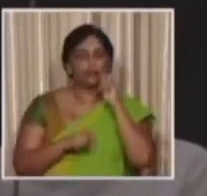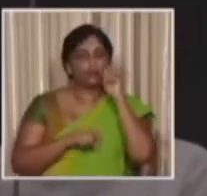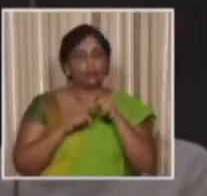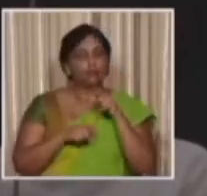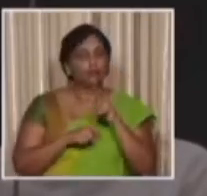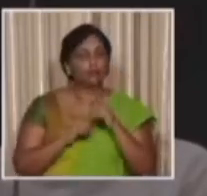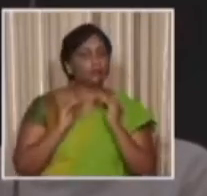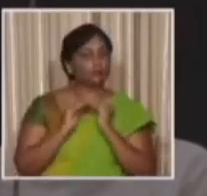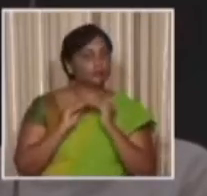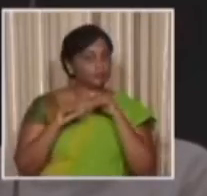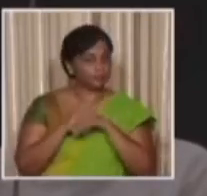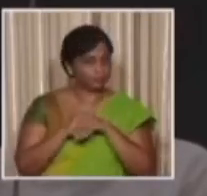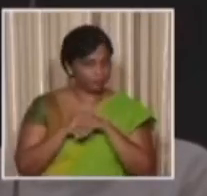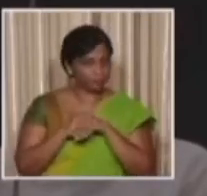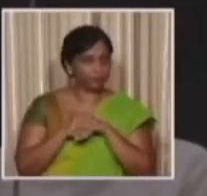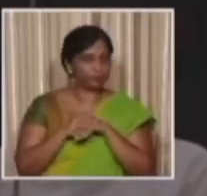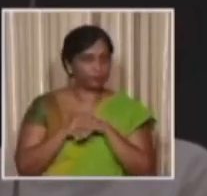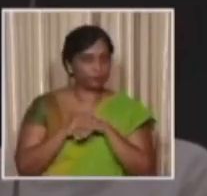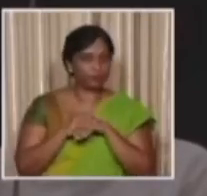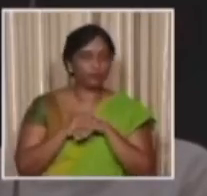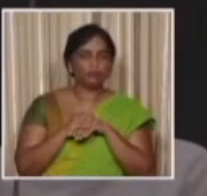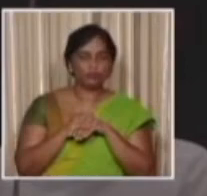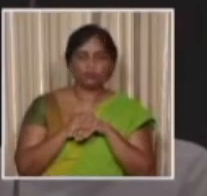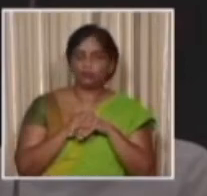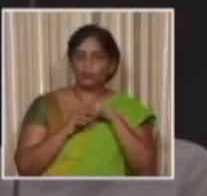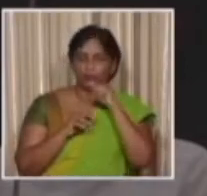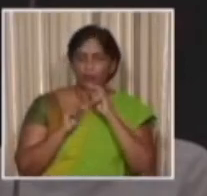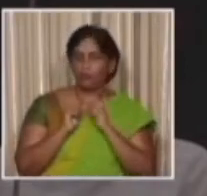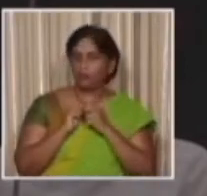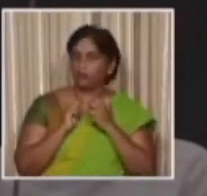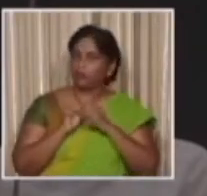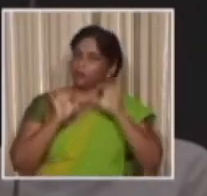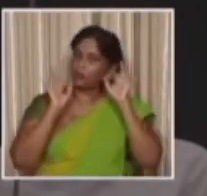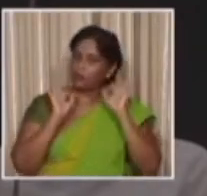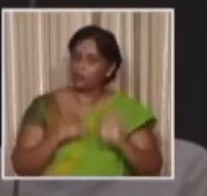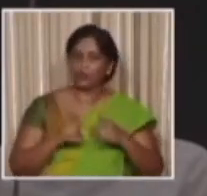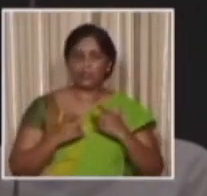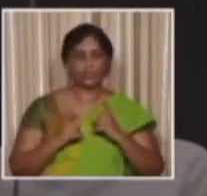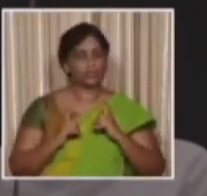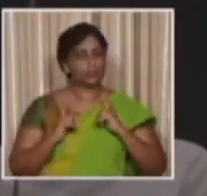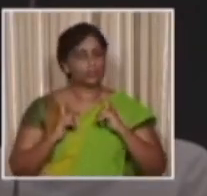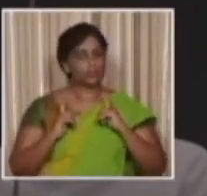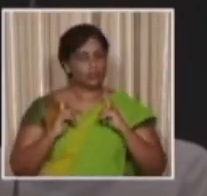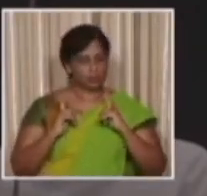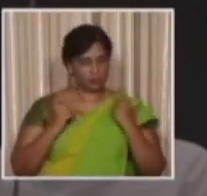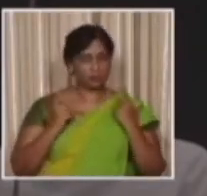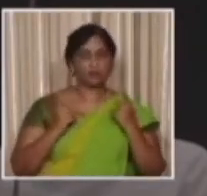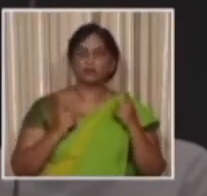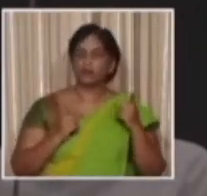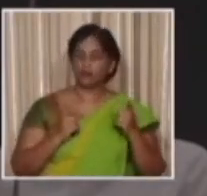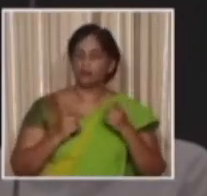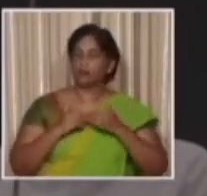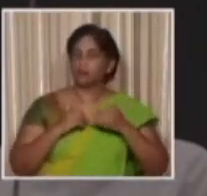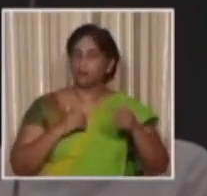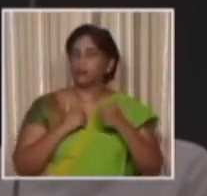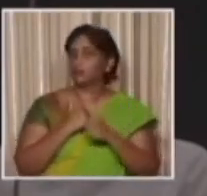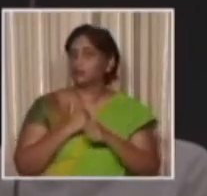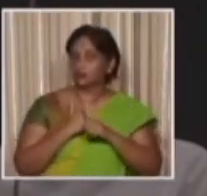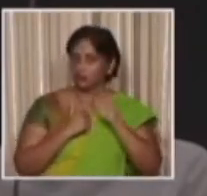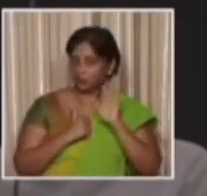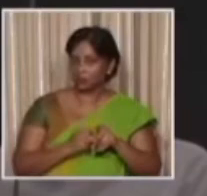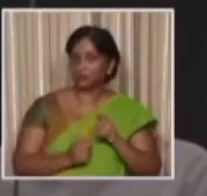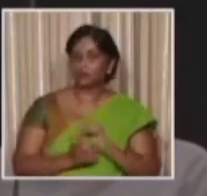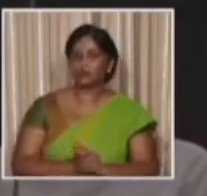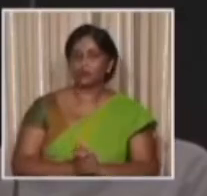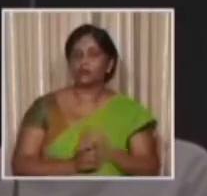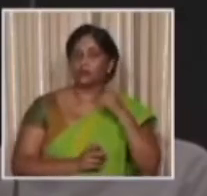வாழ்வதற்கான ஒரு ஏற்பாட்டை செய்து தந்ததோடு அந்த பகுதியை மிகவும் பிரசித்தமான ஒரு புனித பூமியாகவும் பிரகடனப்படுத்தி தந்திருக்கின்றார் எனவே கௌரவ அமைச்சர்